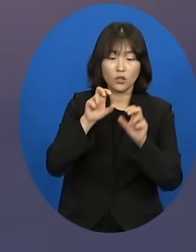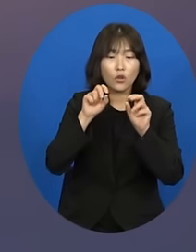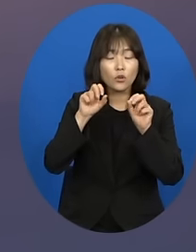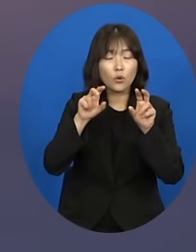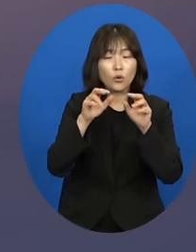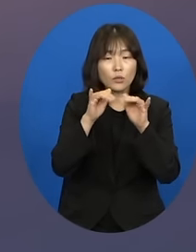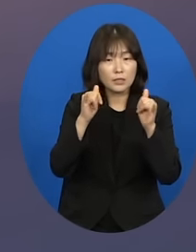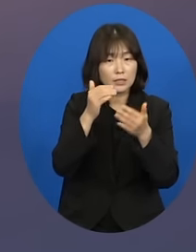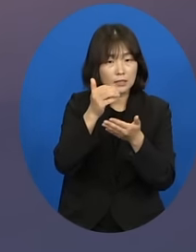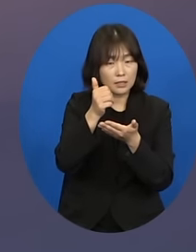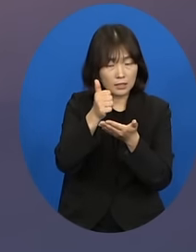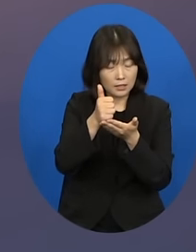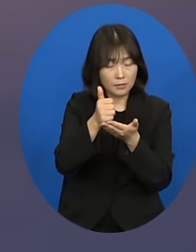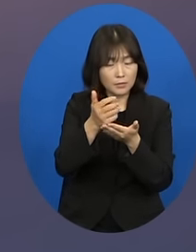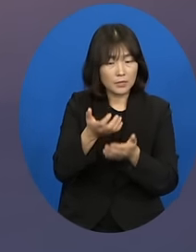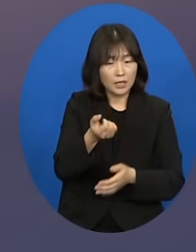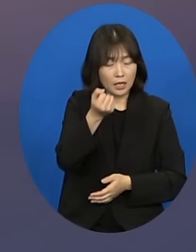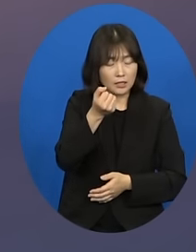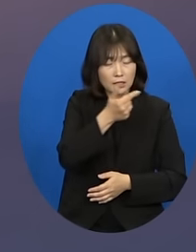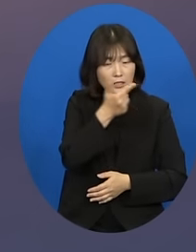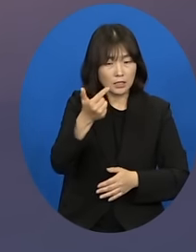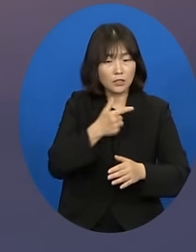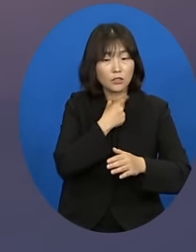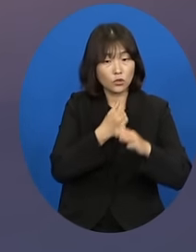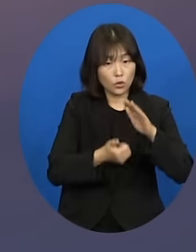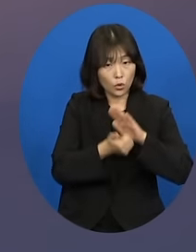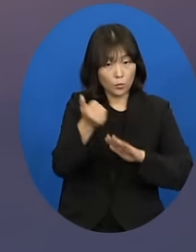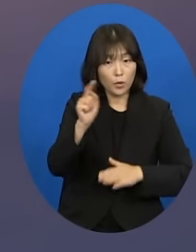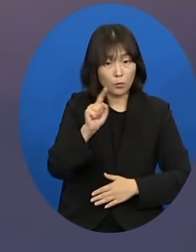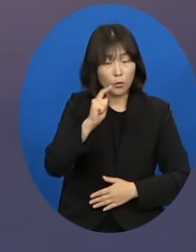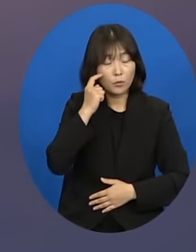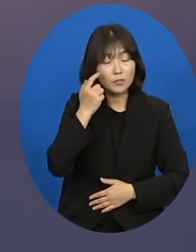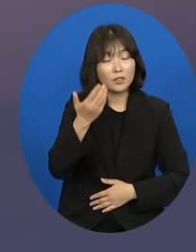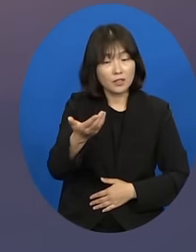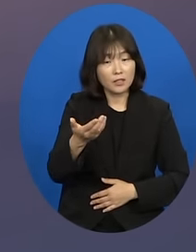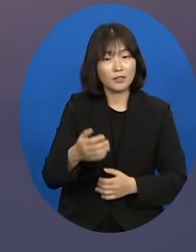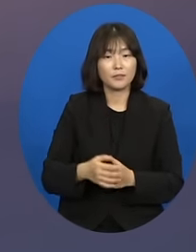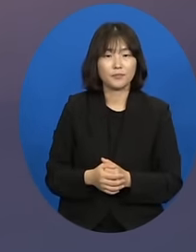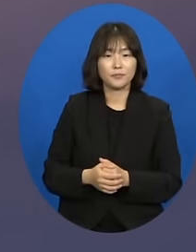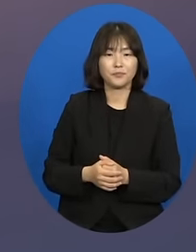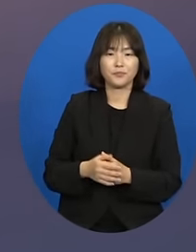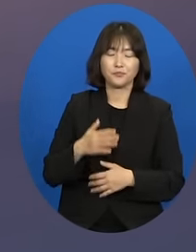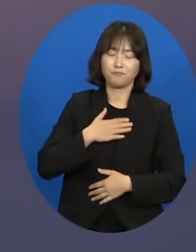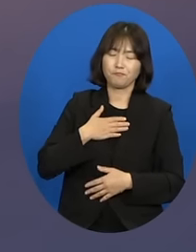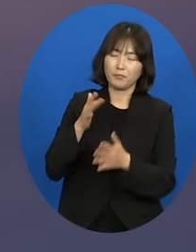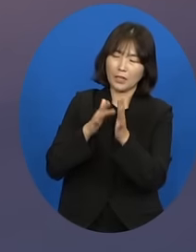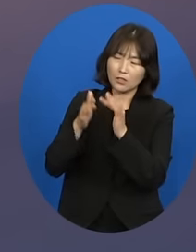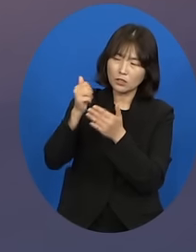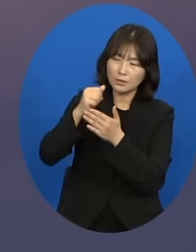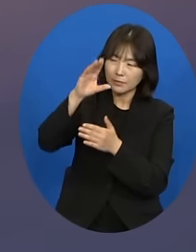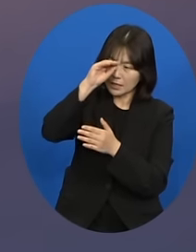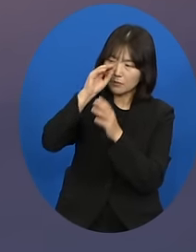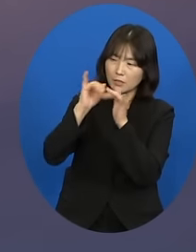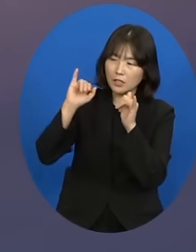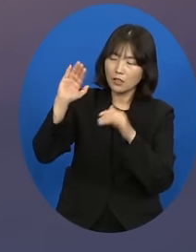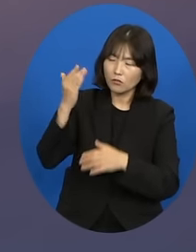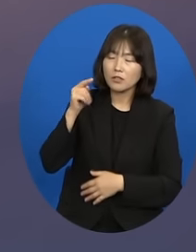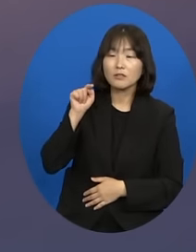가지고 계신 가장 큰 소망을 뭐라고 말할 수 있습니까? 예수님 닮은 자가 되는 것입니다.